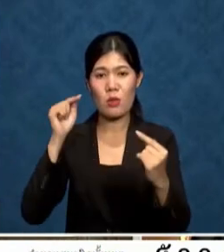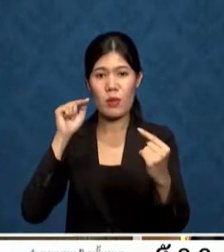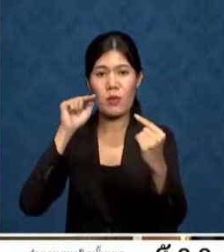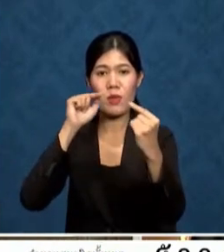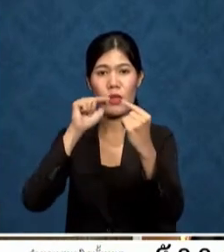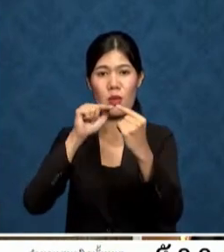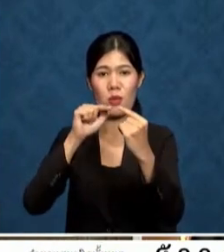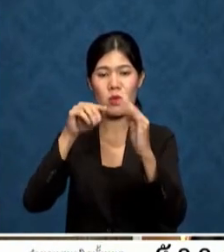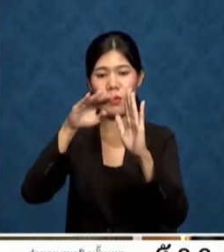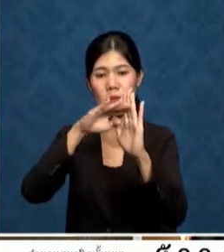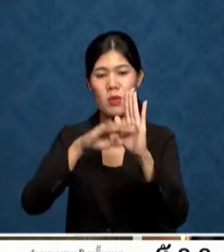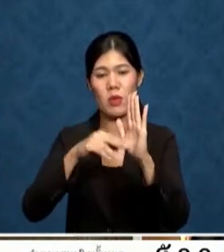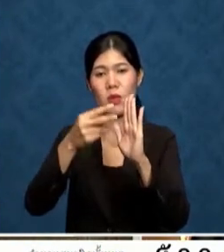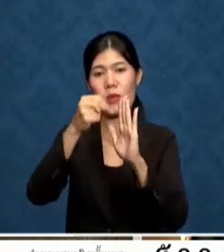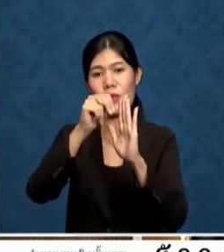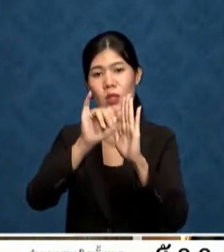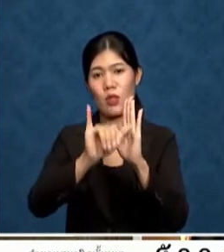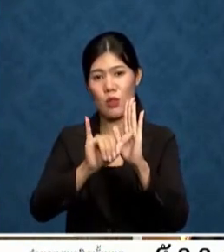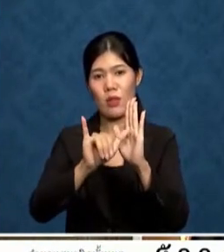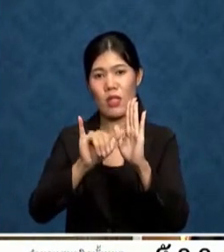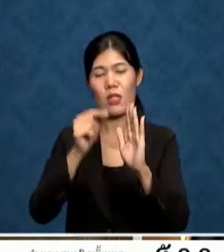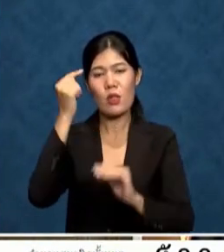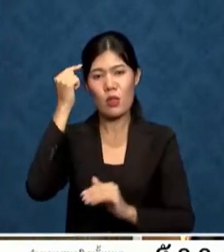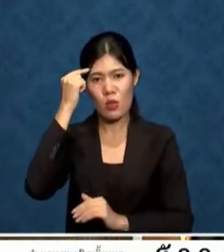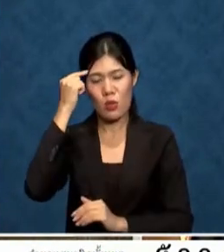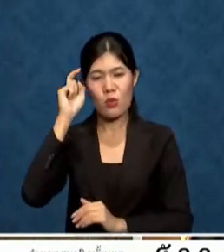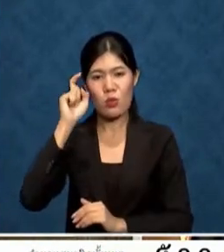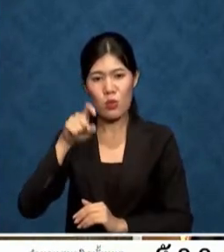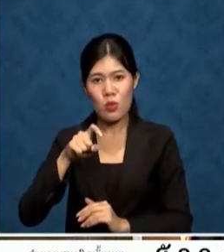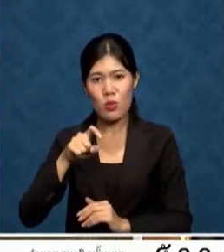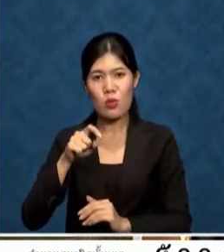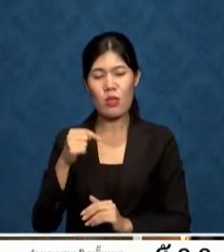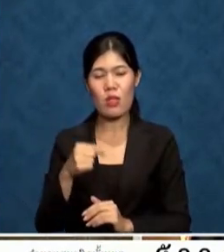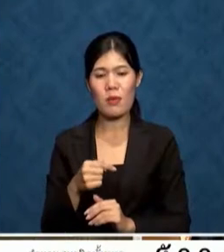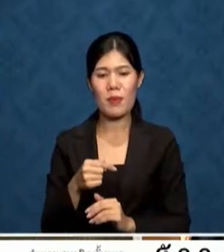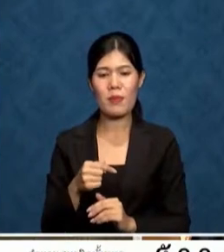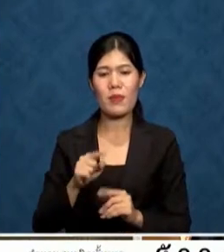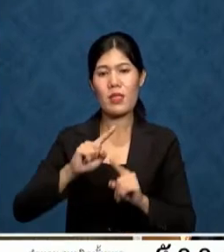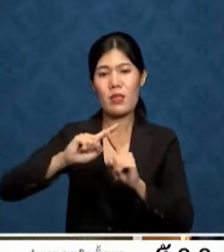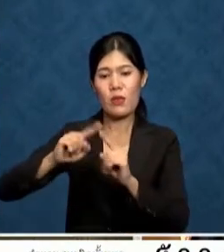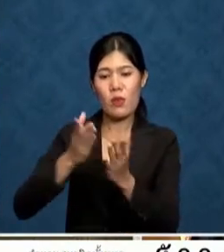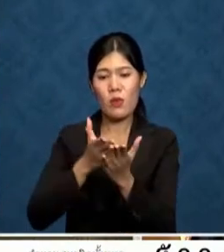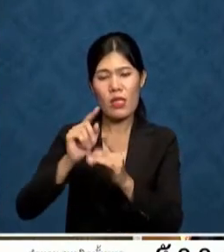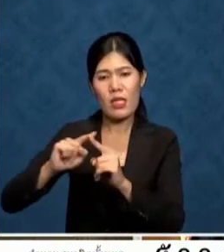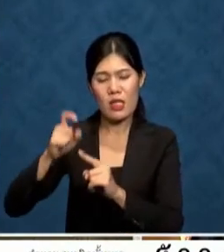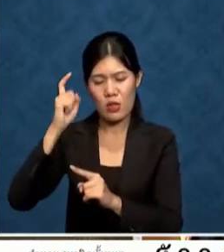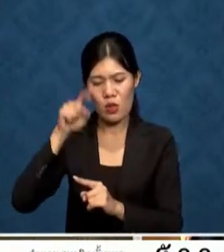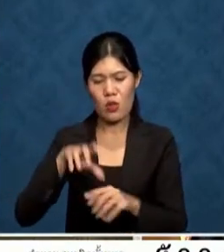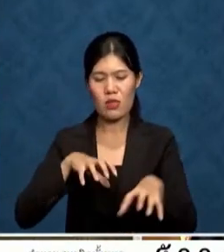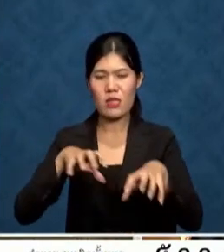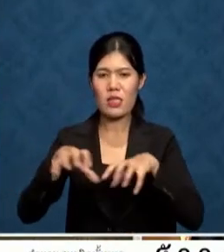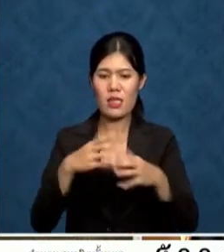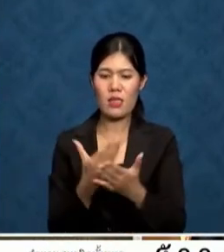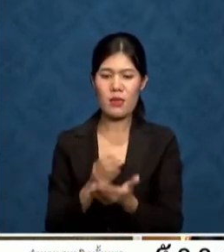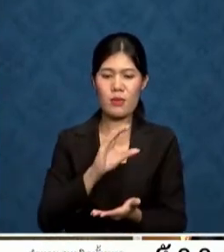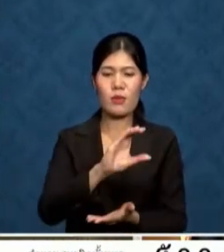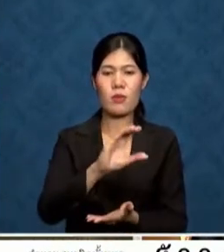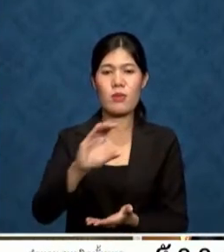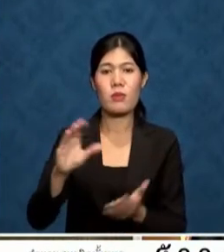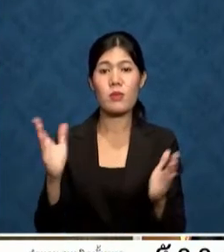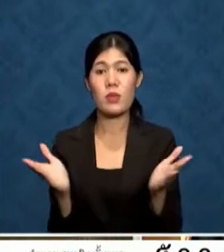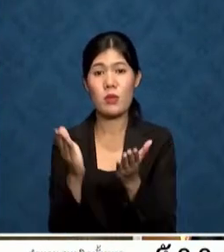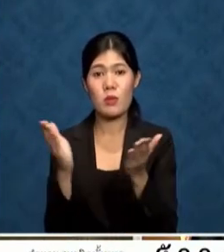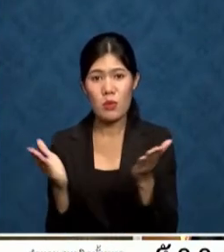แต่ละอุตสาหกรรมน่ะStageในการเติบโตของมันมันอยู่ตรงไหนเพื่อที่ท่านจะได้จัดสังถูกว่าท่านควรจะลงทุนด้านซัล